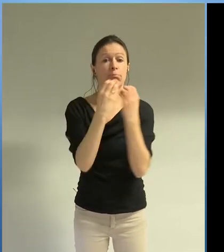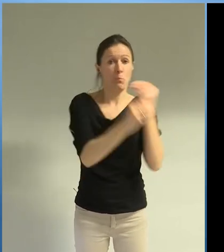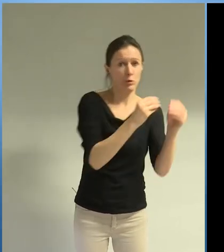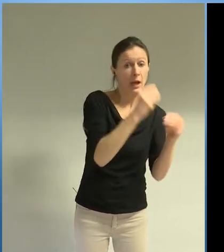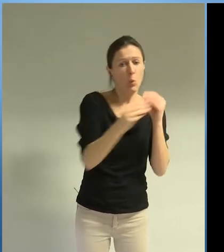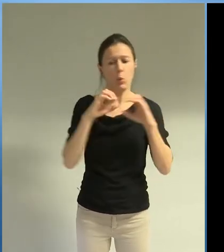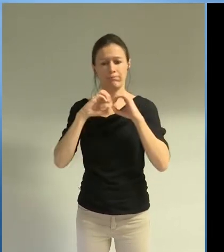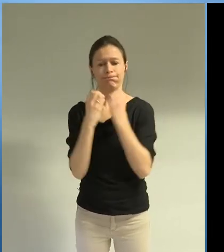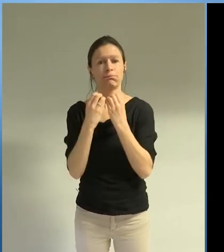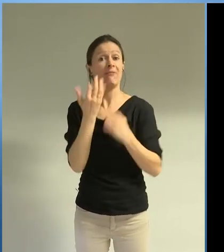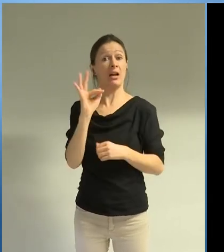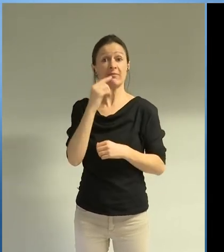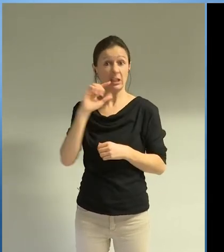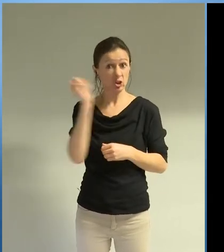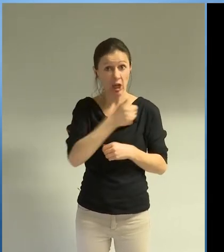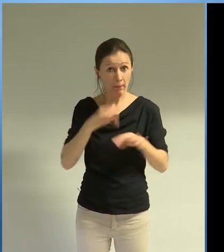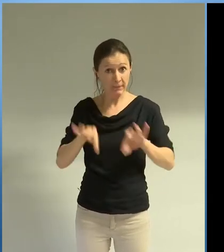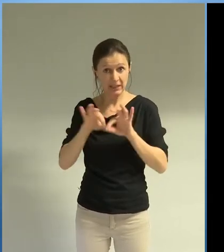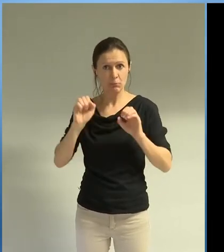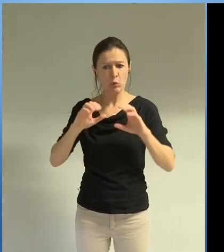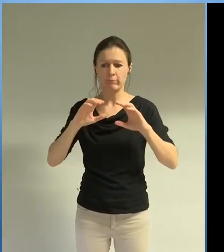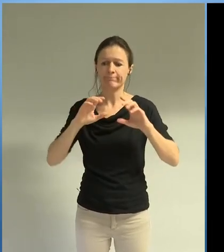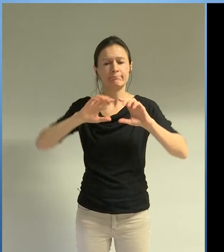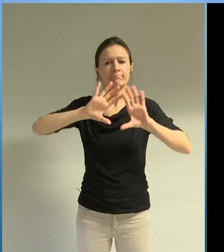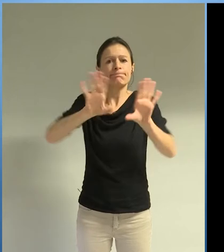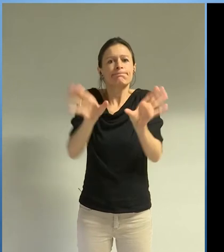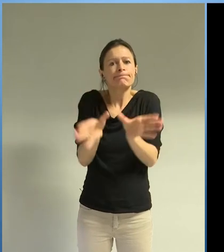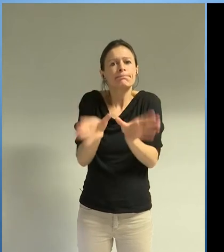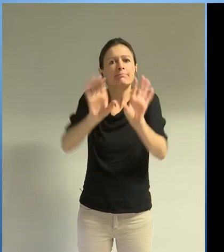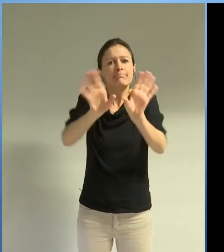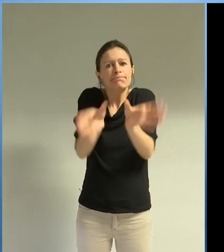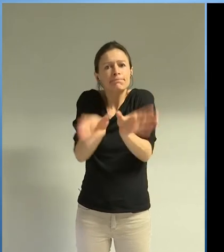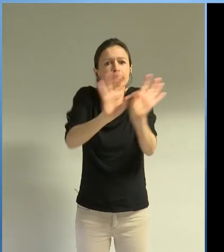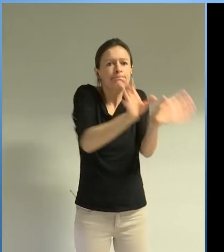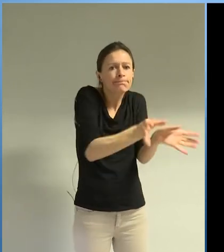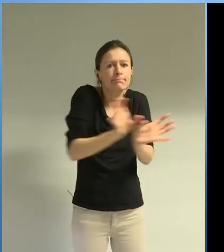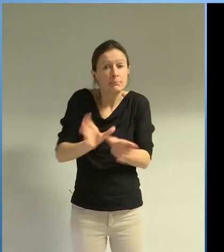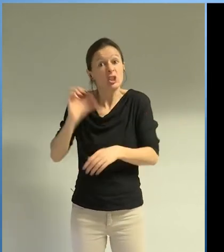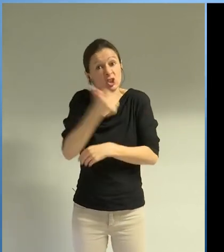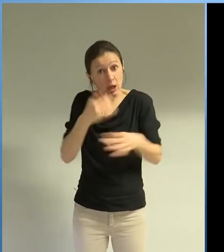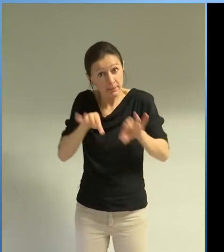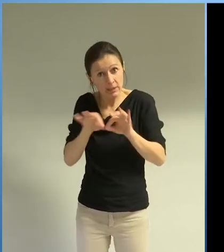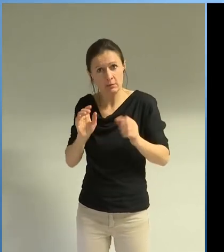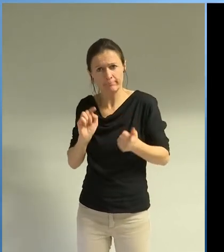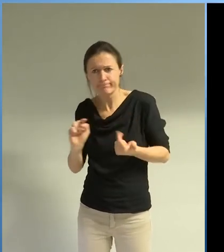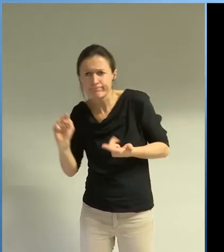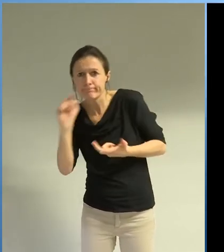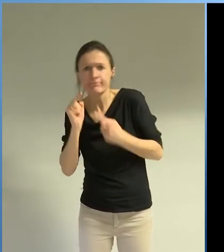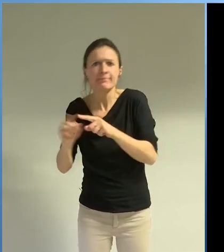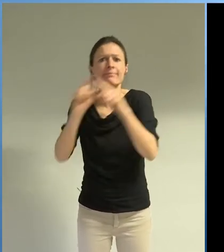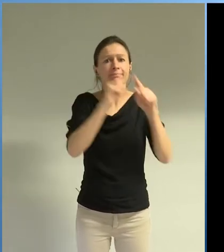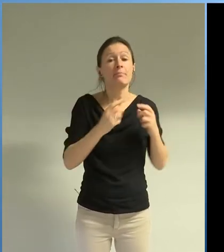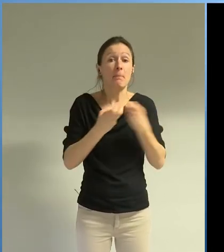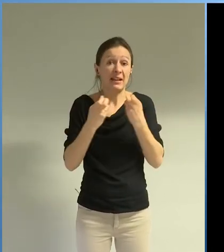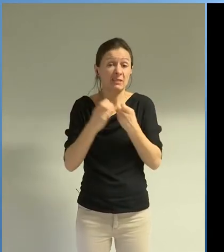pour chaque pays et on voit bien que pour chaque pays les les deux ne sont pas identiques vous voyez pour le nigeria les usa